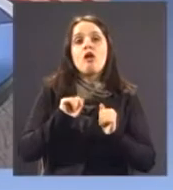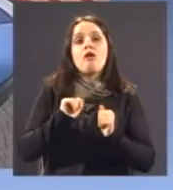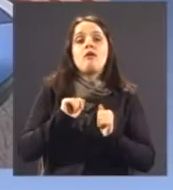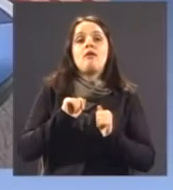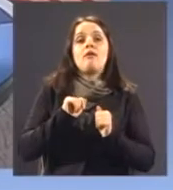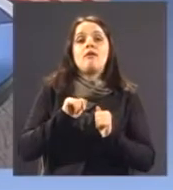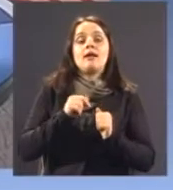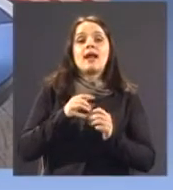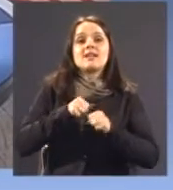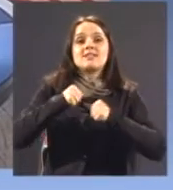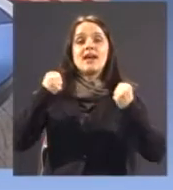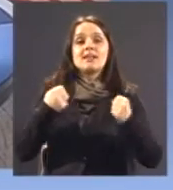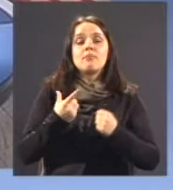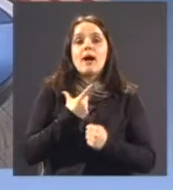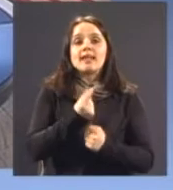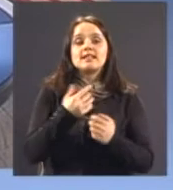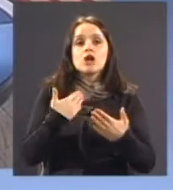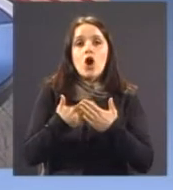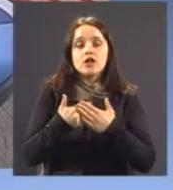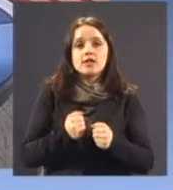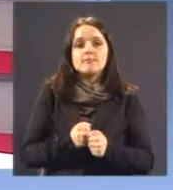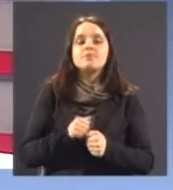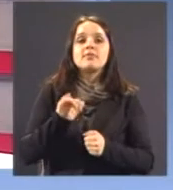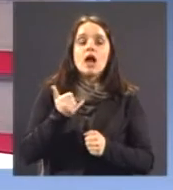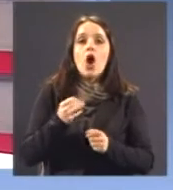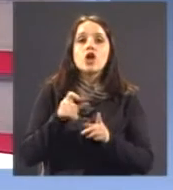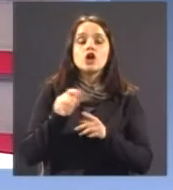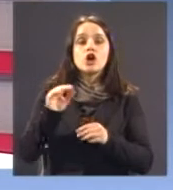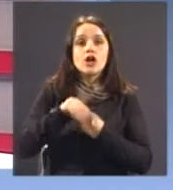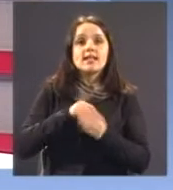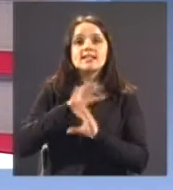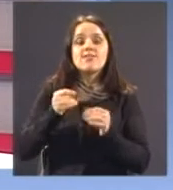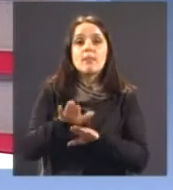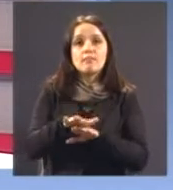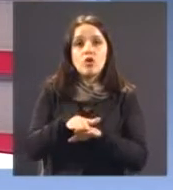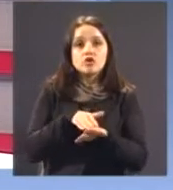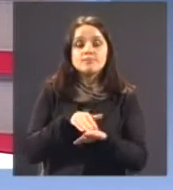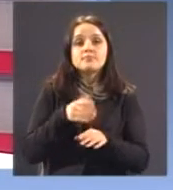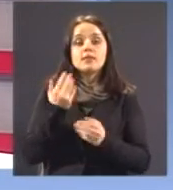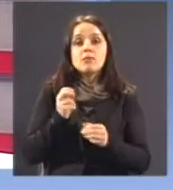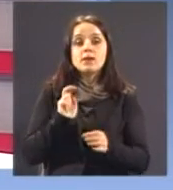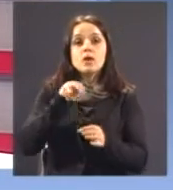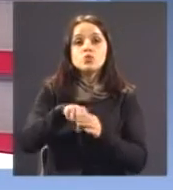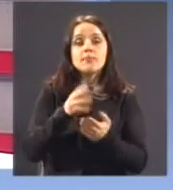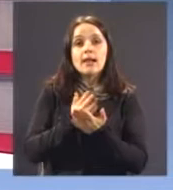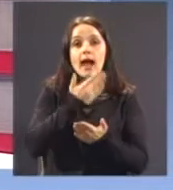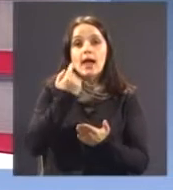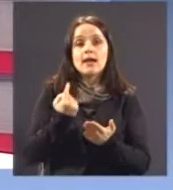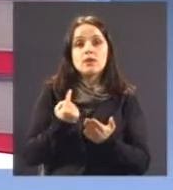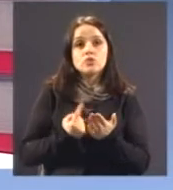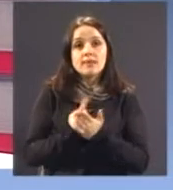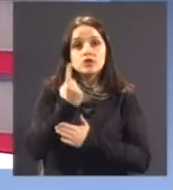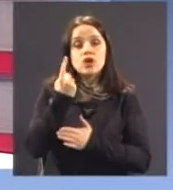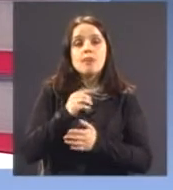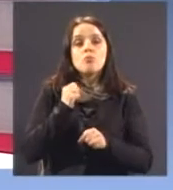roditelja dakle sve počinje, ali kao što ste malo prije napomenuli, da bi inkluzija bila efikasna i uspješna, moraju se time pozabaviti